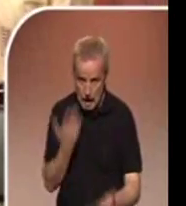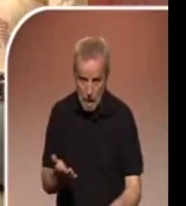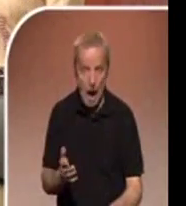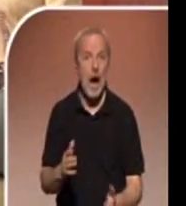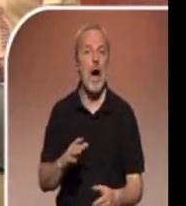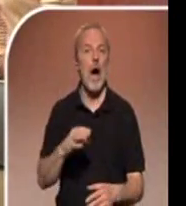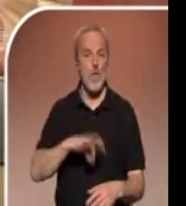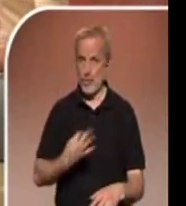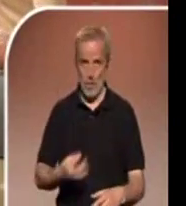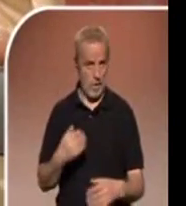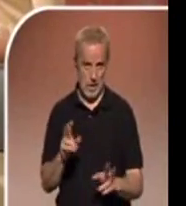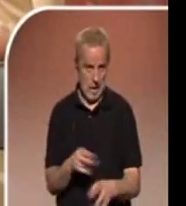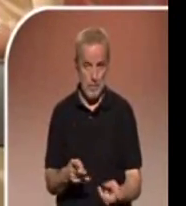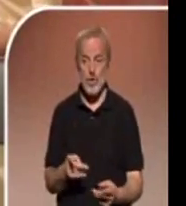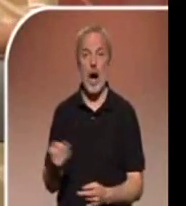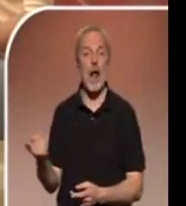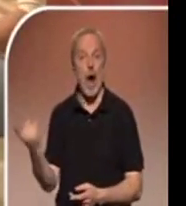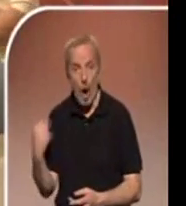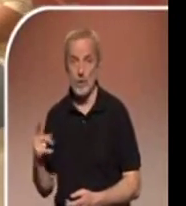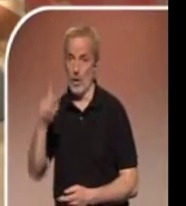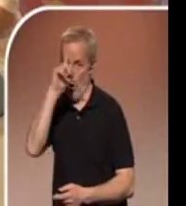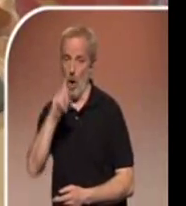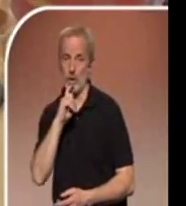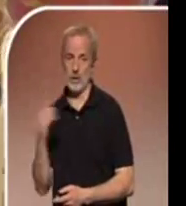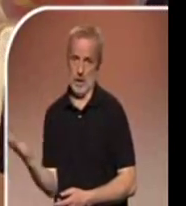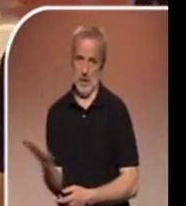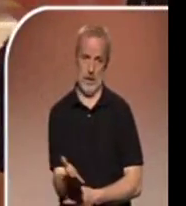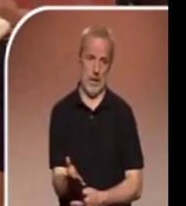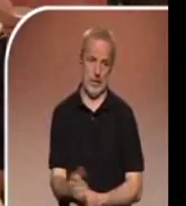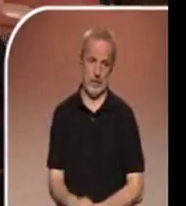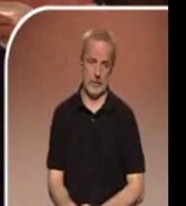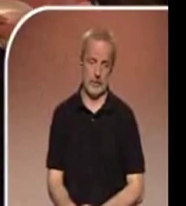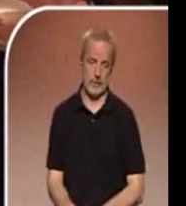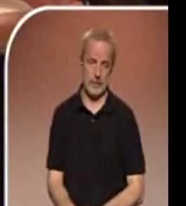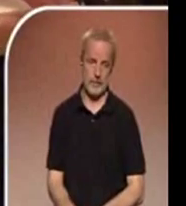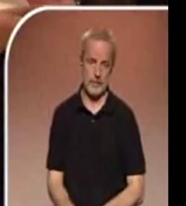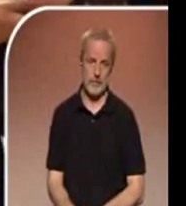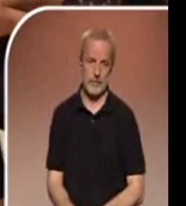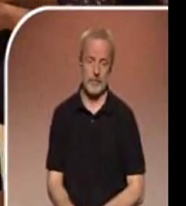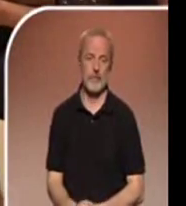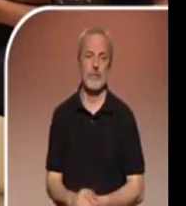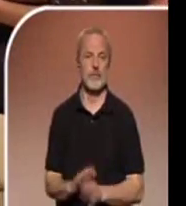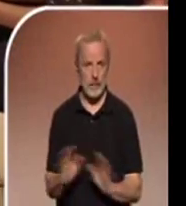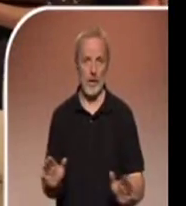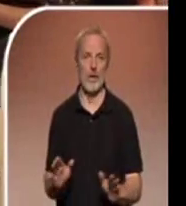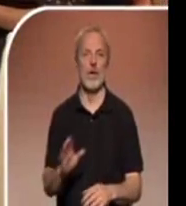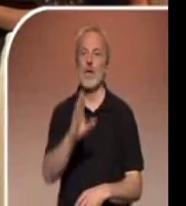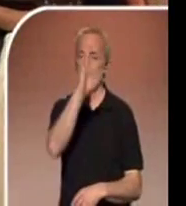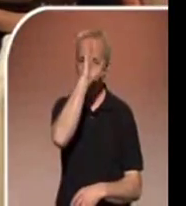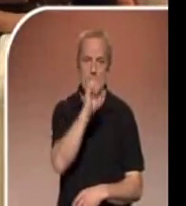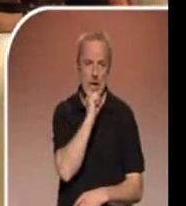ale mohli by to dostat od tedy manžela té. Po otci vlastně. Ten po otci těch dětí. Ten dědeček pro ně nemůže